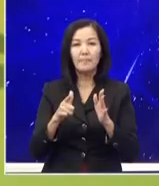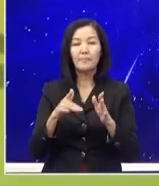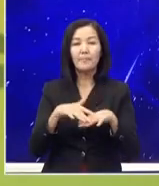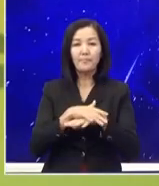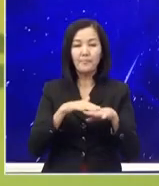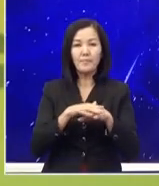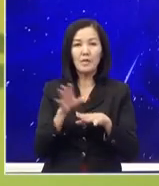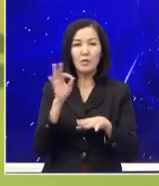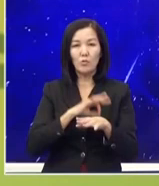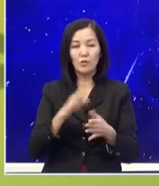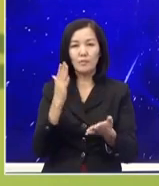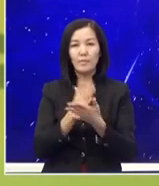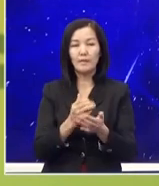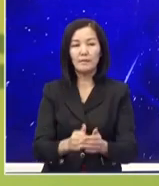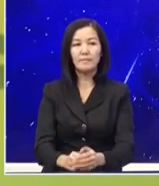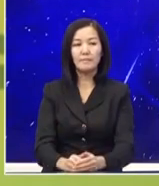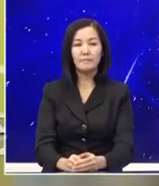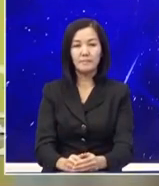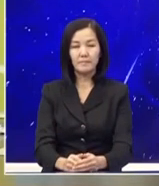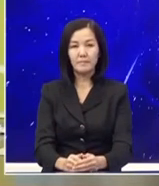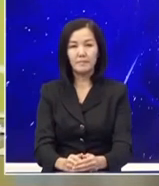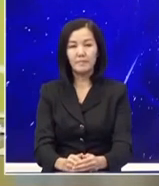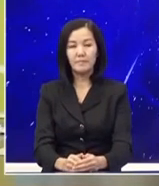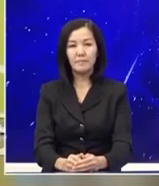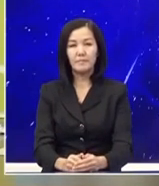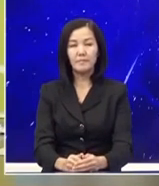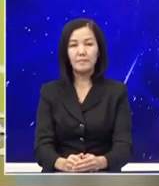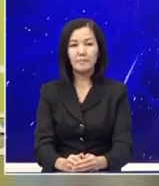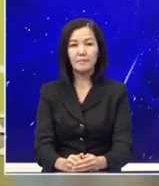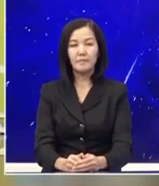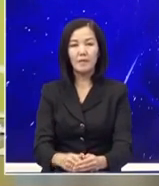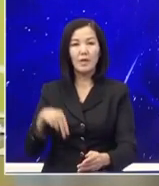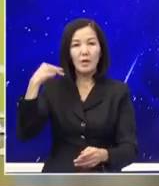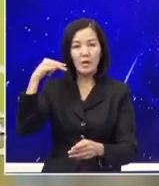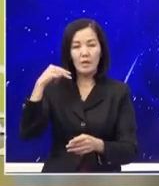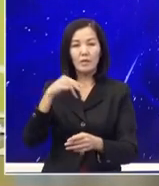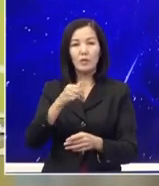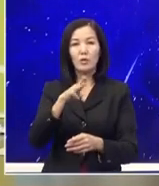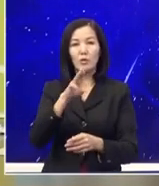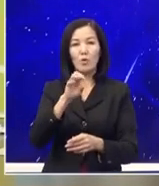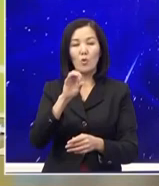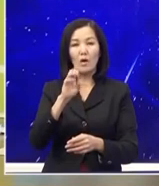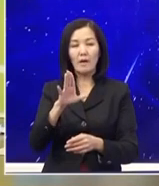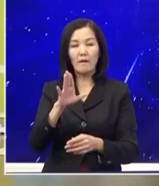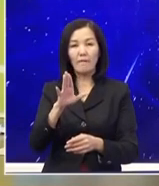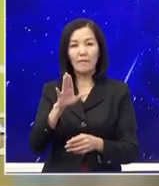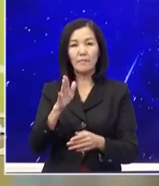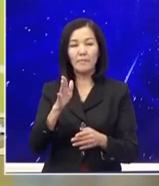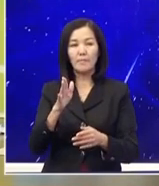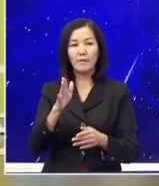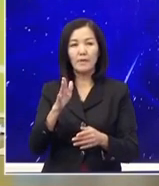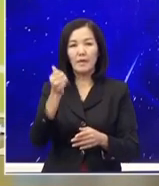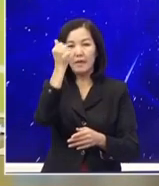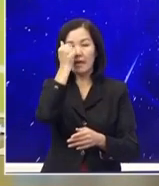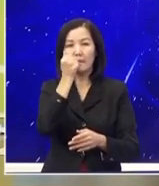де үлесі бар деді. Глава государства, Қасым-Жомарт Кемелевич, поблагодарим. Это наш общий труд,